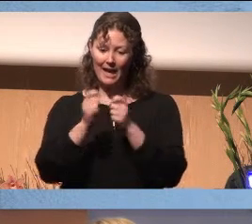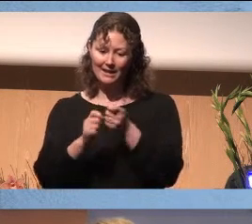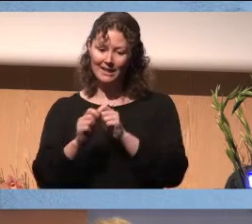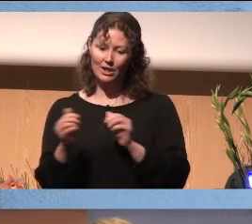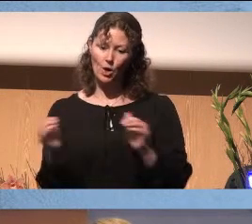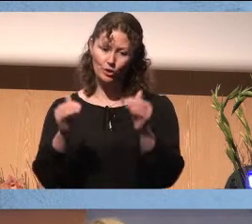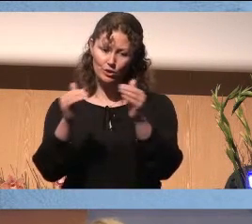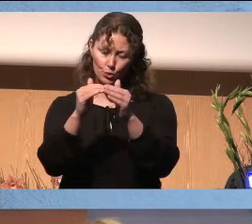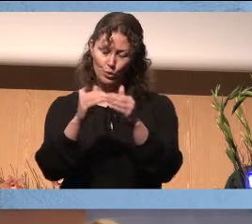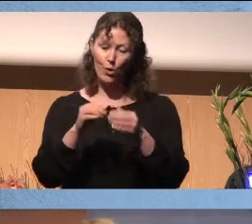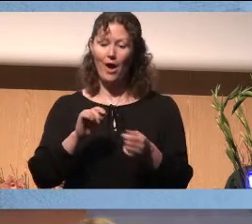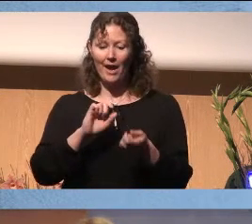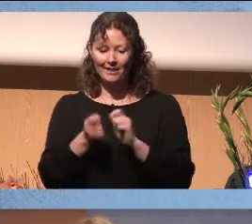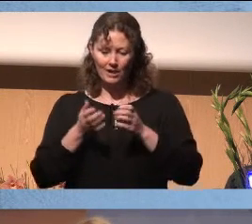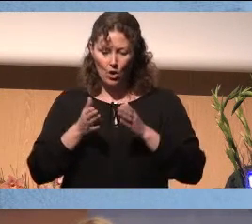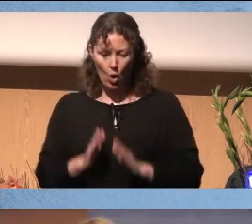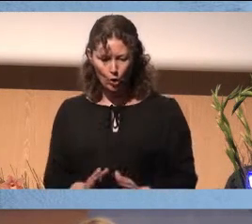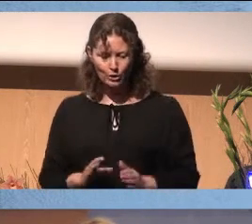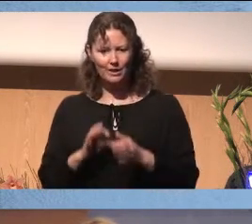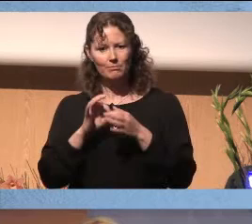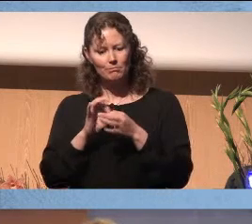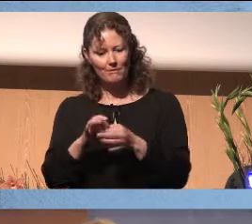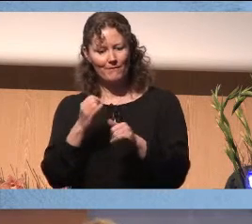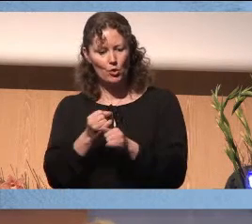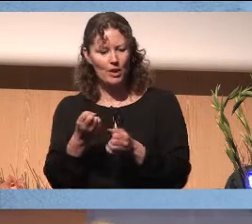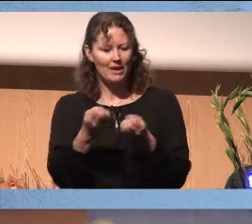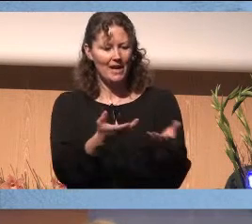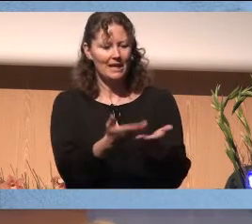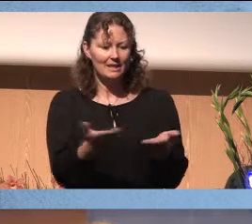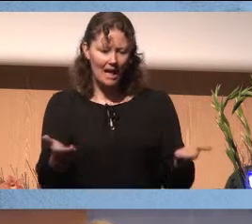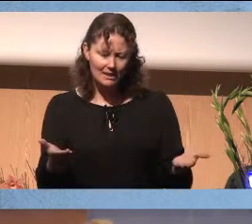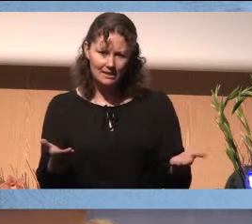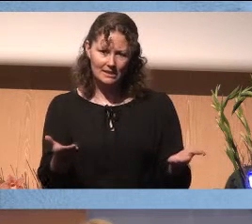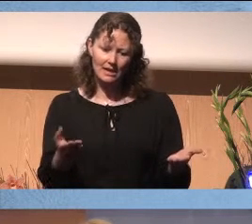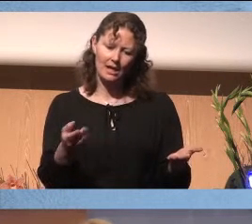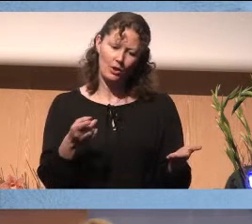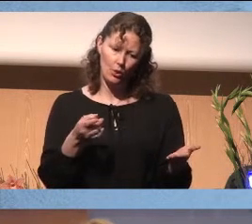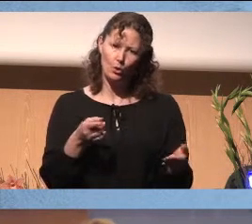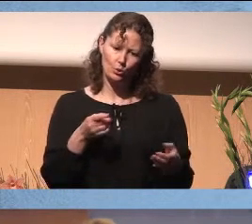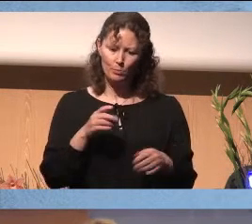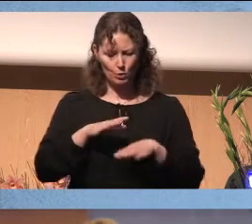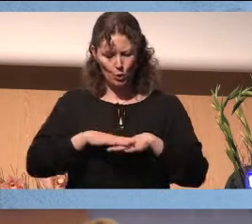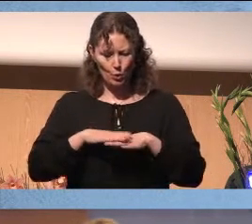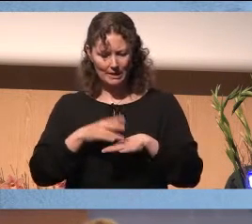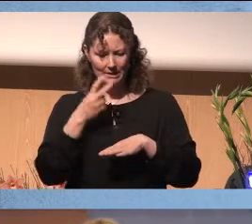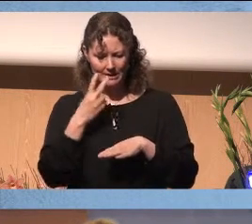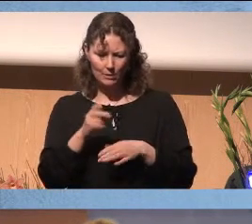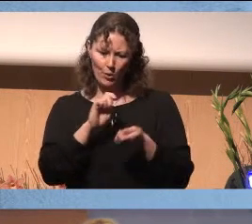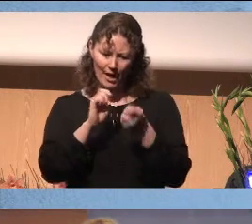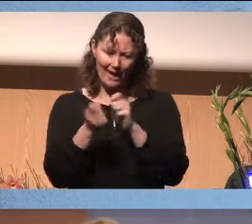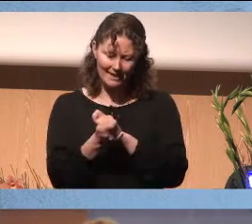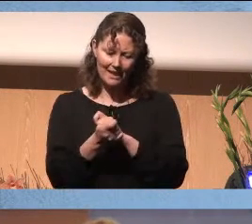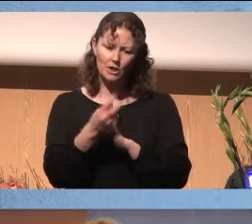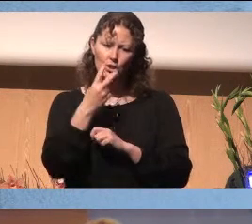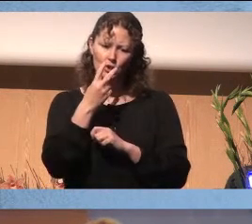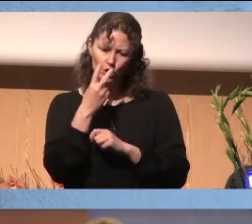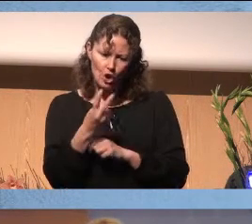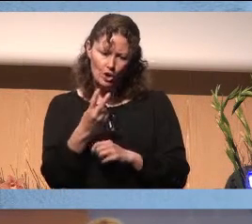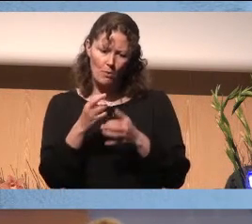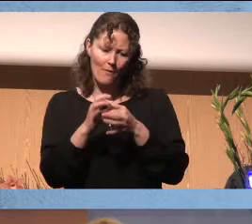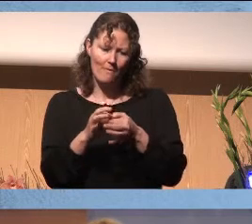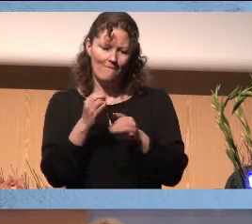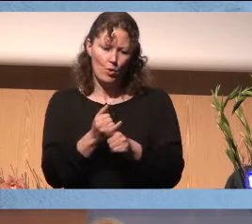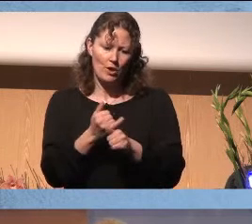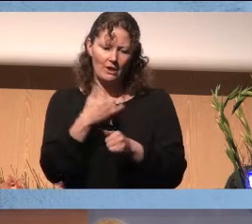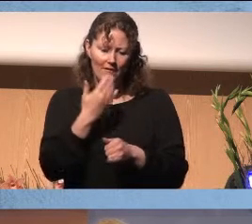og endringene I holdningen til hvordan man skal levere tjenester, rett og slett også grunnleggende sett endring I synet på hva det å